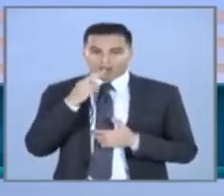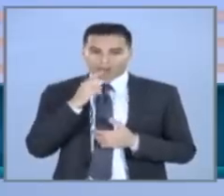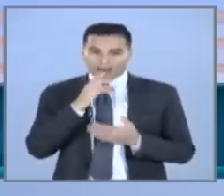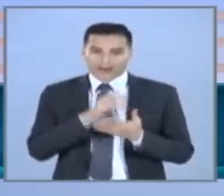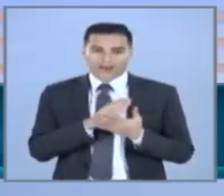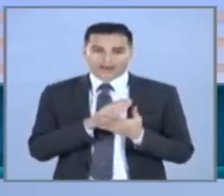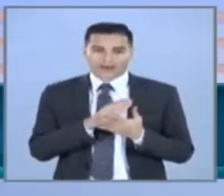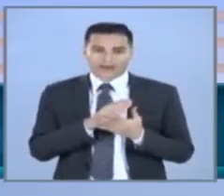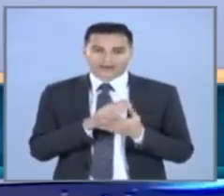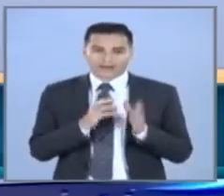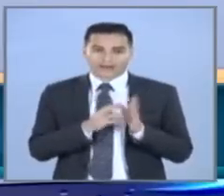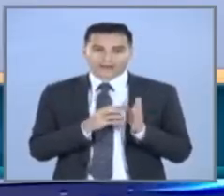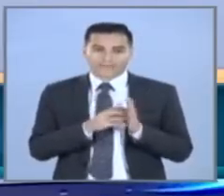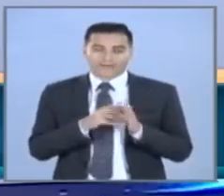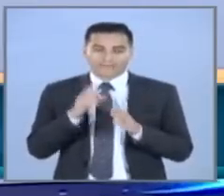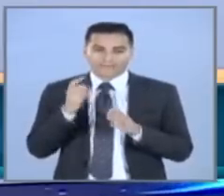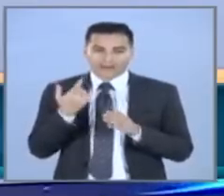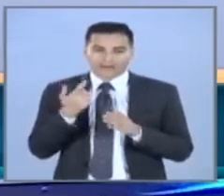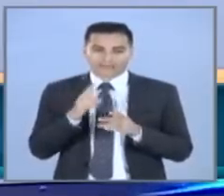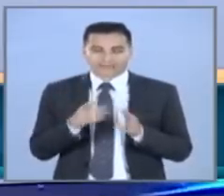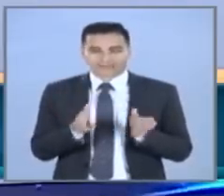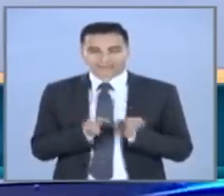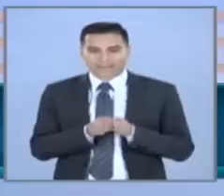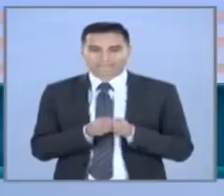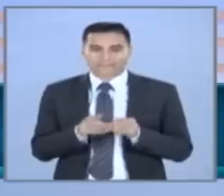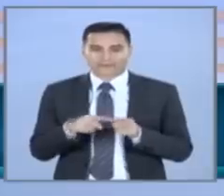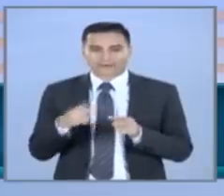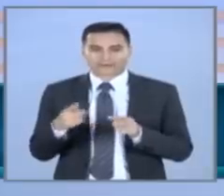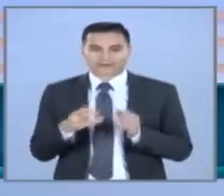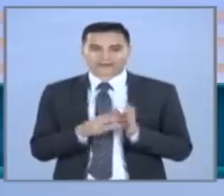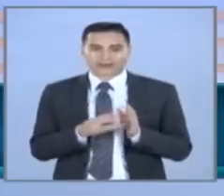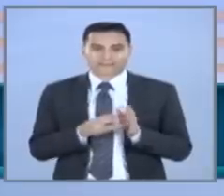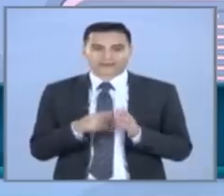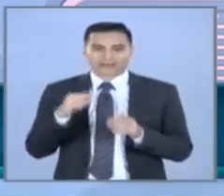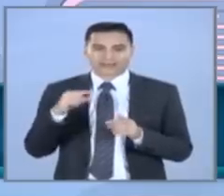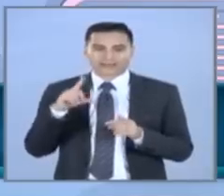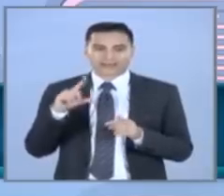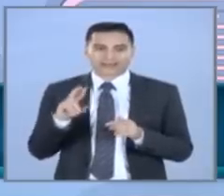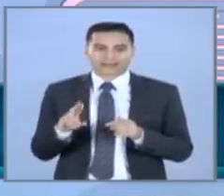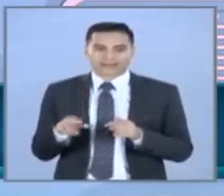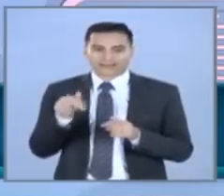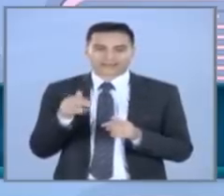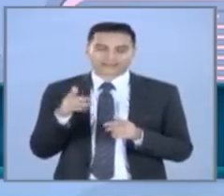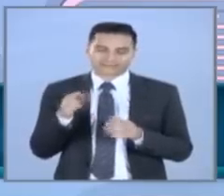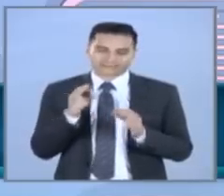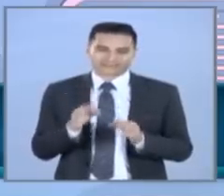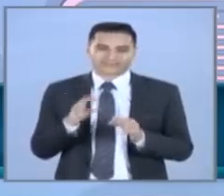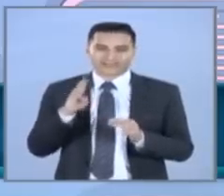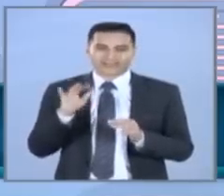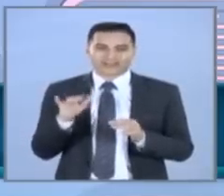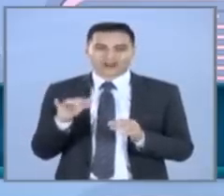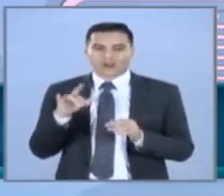حاجة، هي جنبها جامعة الدلتا. أيوة، برافو عليك يا